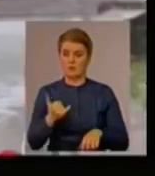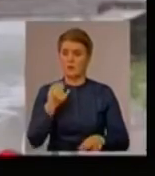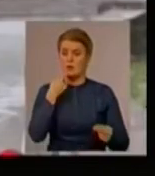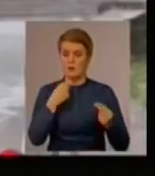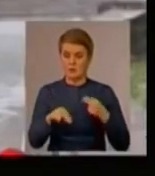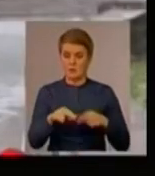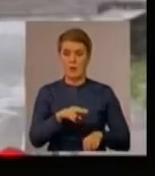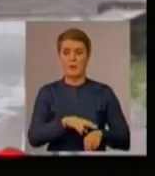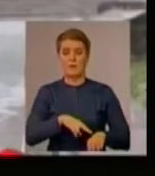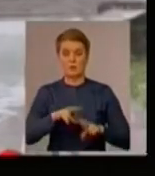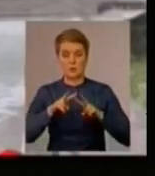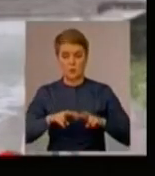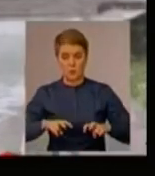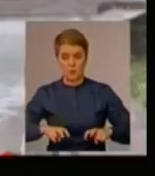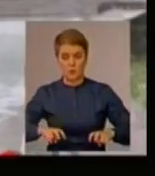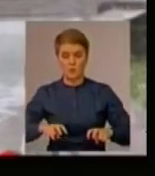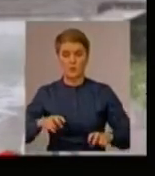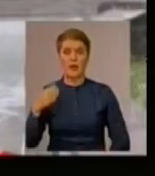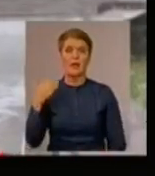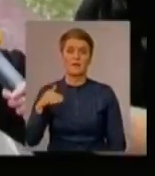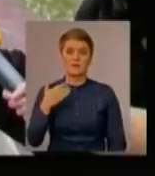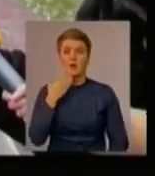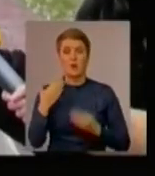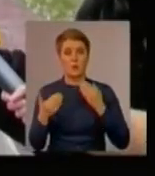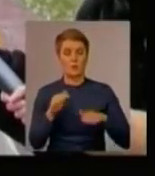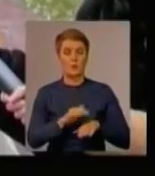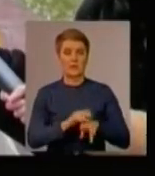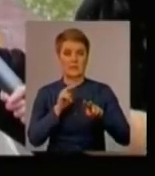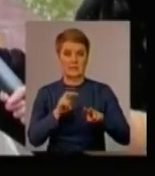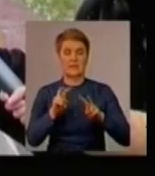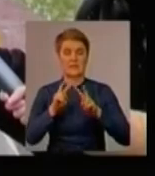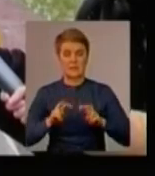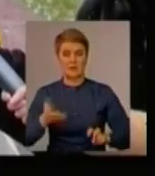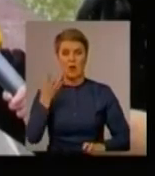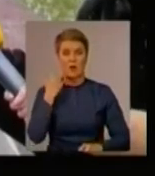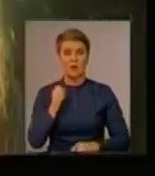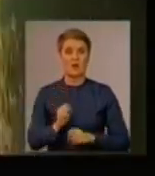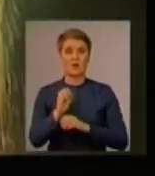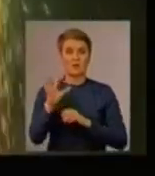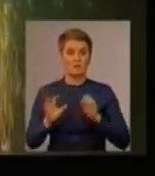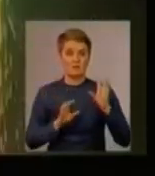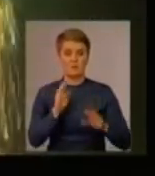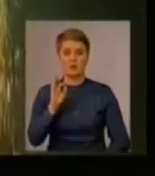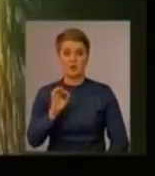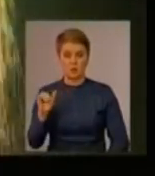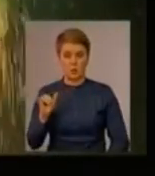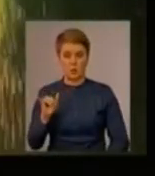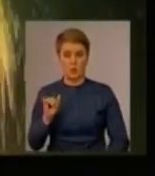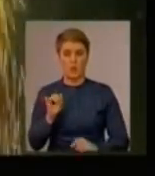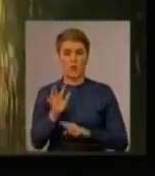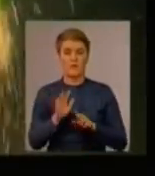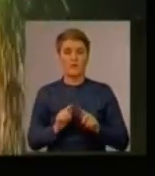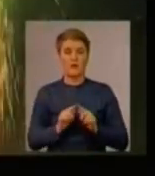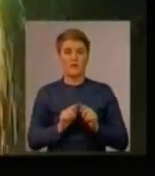ліпше. Правоохоронці досліджують відео і опитують свідків. Попередньо з'ясували, під час піротехнічного шоу від вогняної